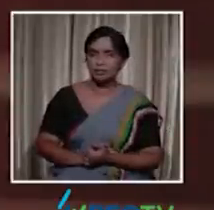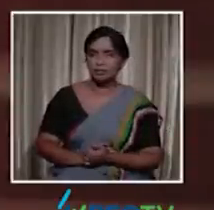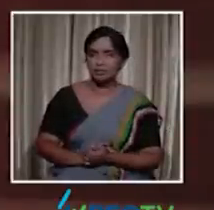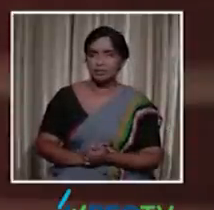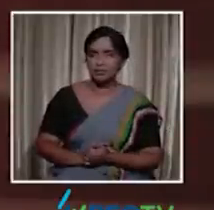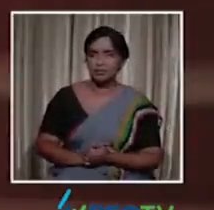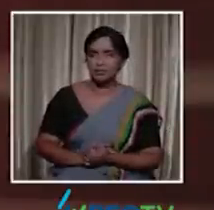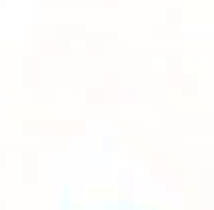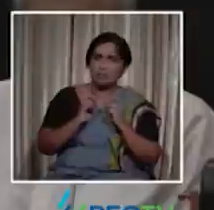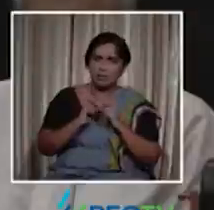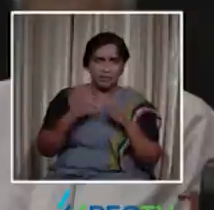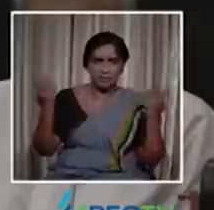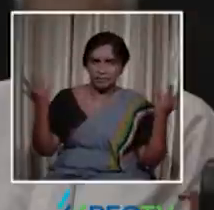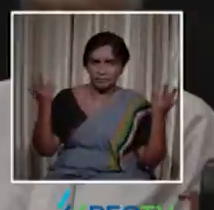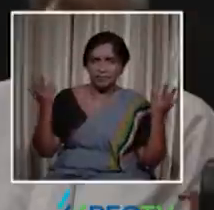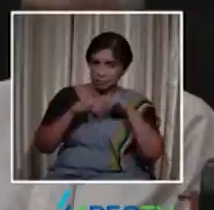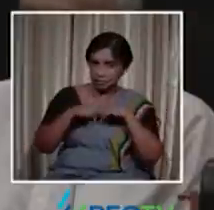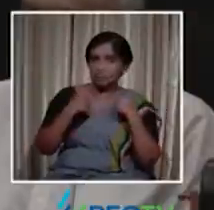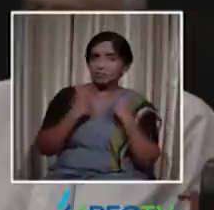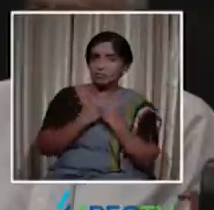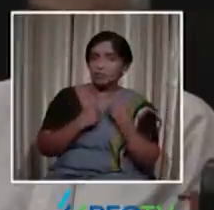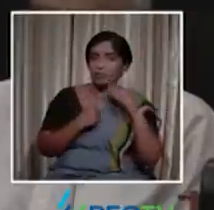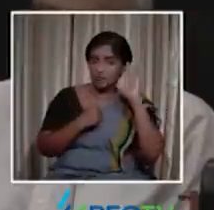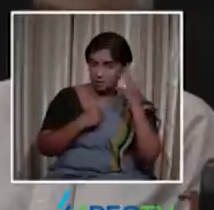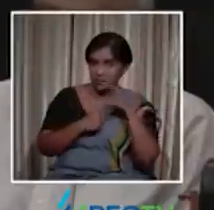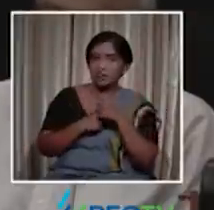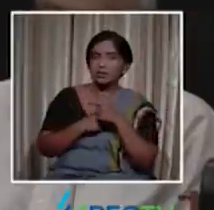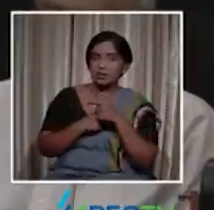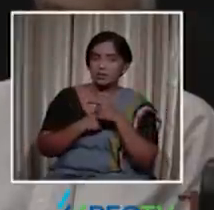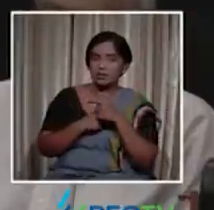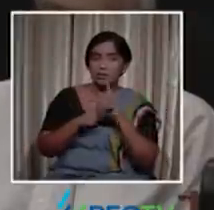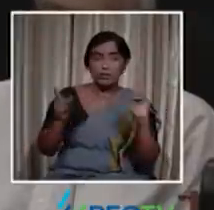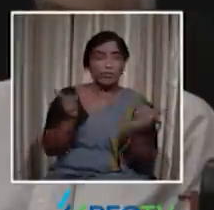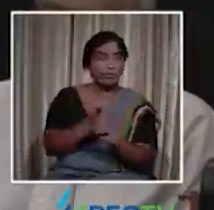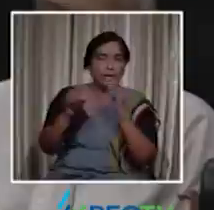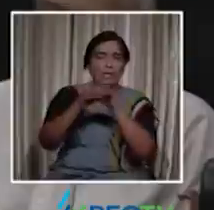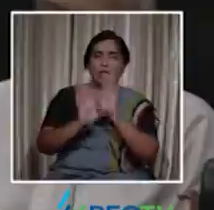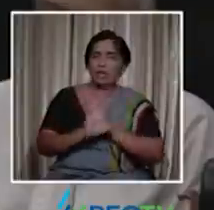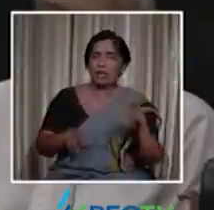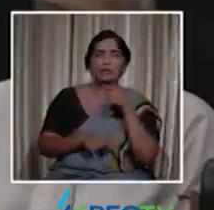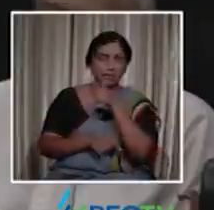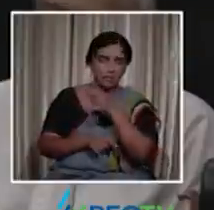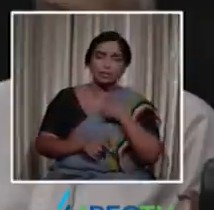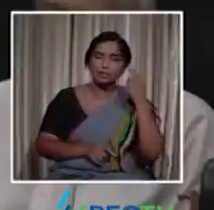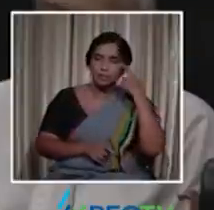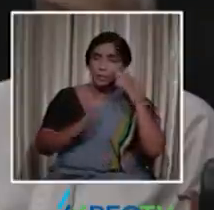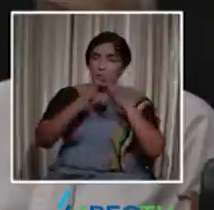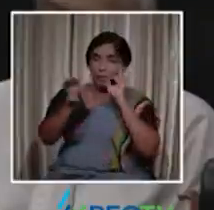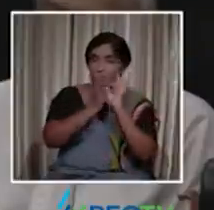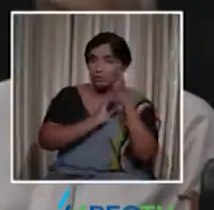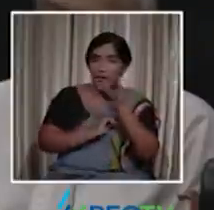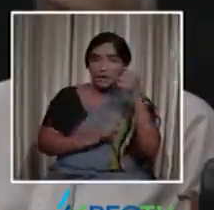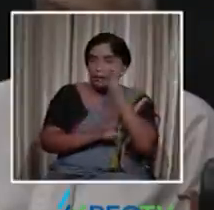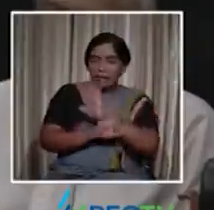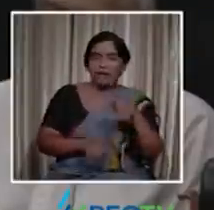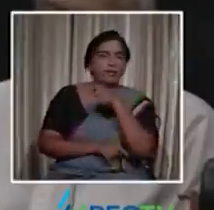කනගාටු ගහන්න පස්සපැත්තේ මම දන්නවා සජ්ජබේම විශේෂයෙන්ම මේවා ප්‍රචණ්ඩ ක්‍රියාවලට යන්නේ ඒ මේ ගෙවල් ගිනි තියෙන එක ගැන